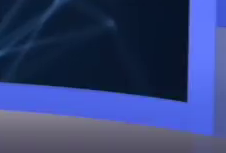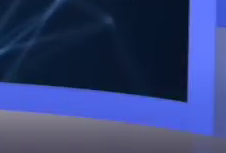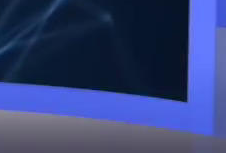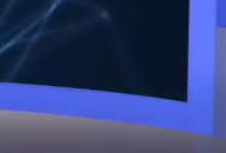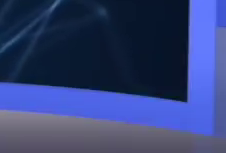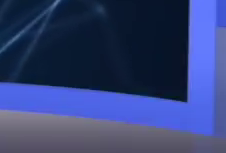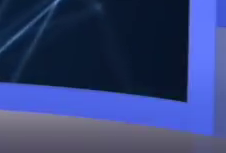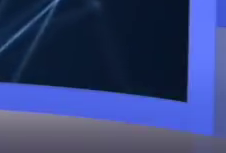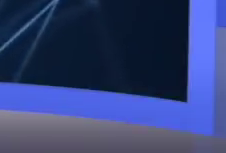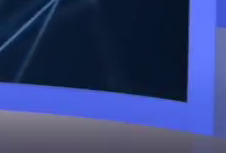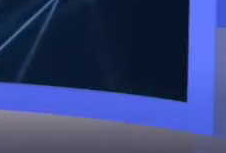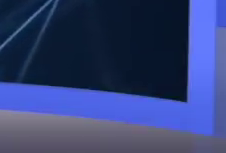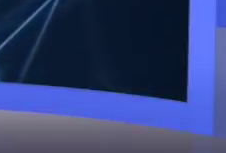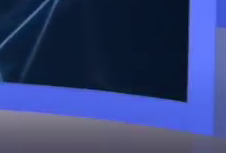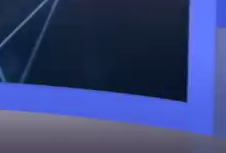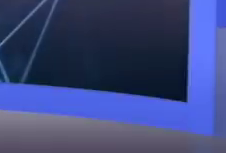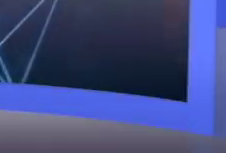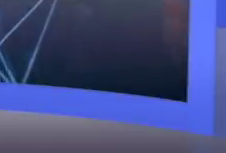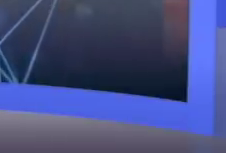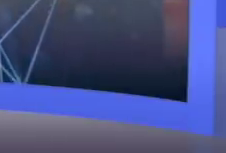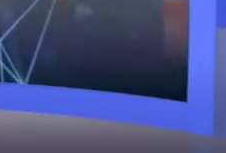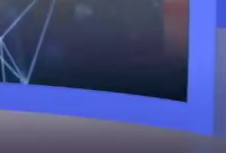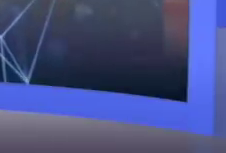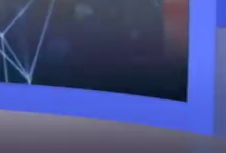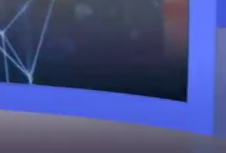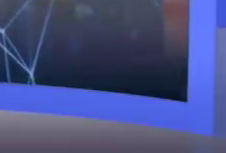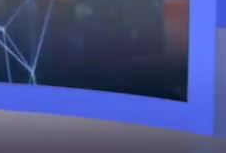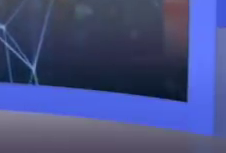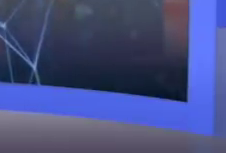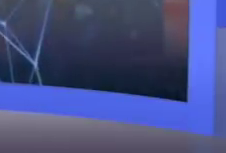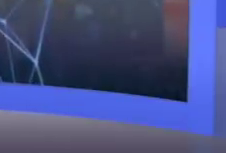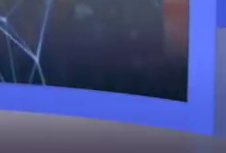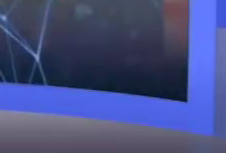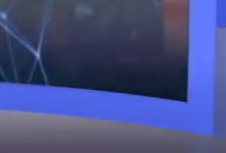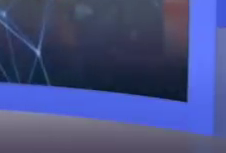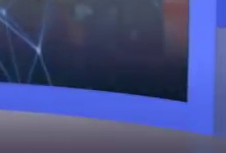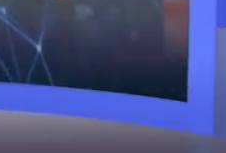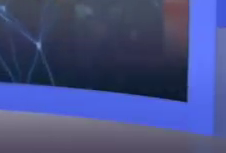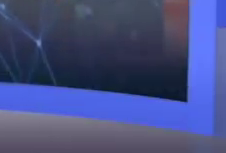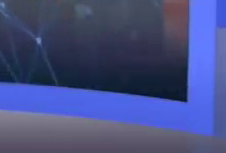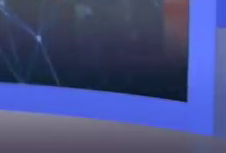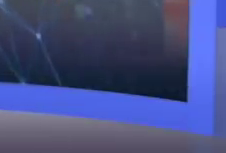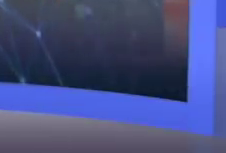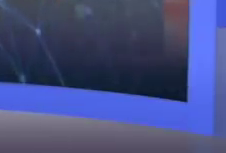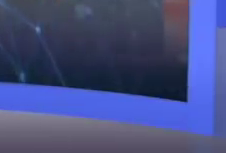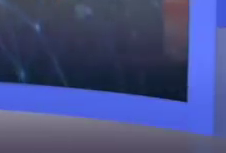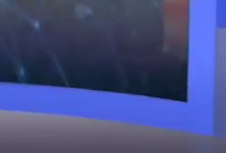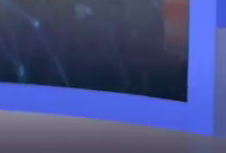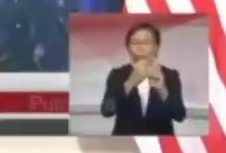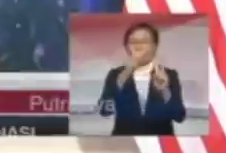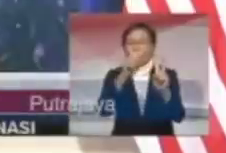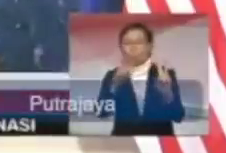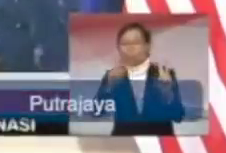Blocks naon program imunisasi copy 19 kebangsaan account bermula kuzuma bulan